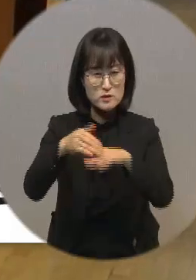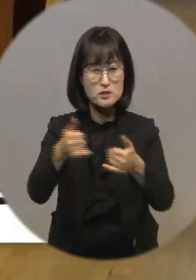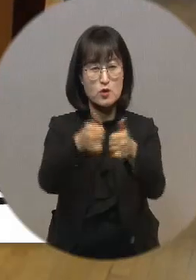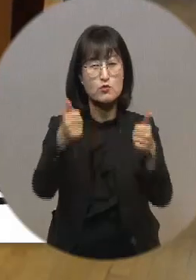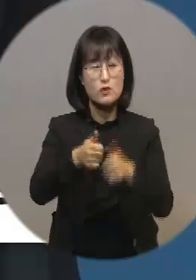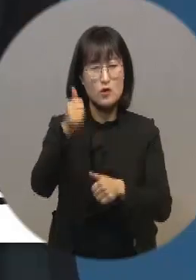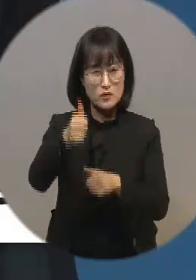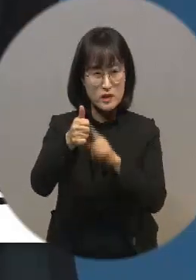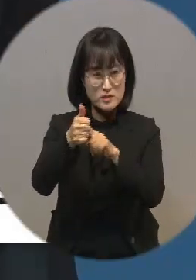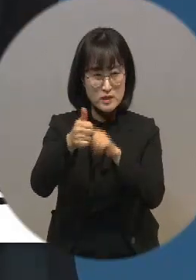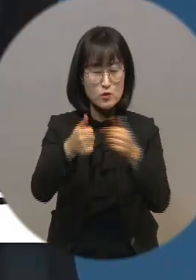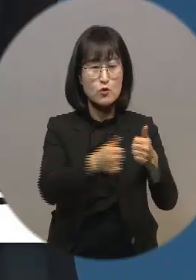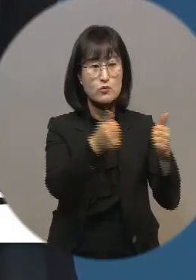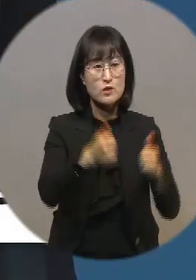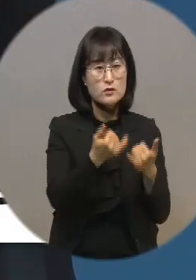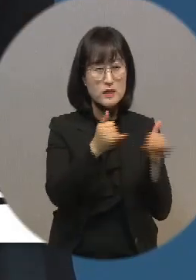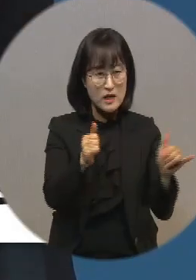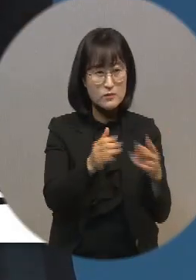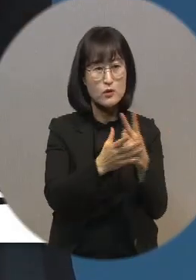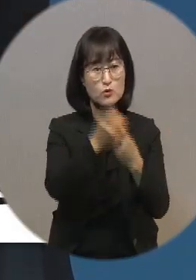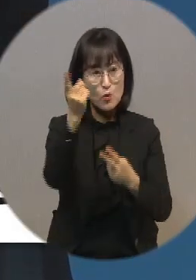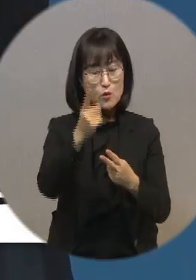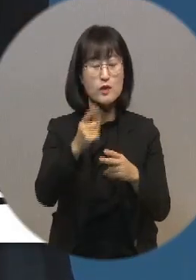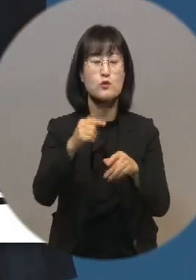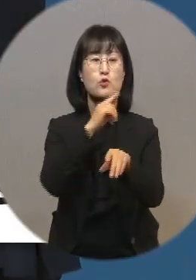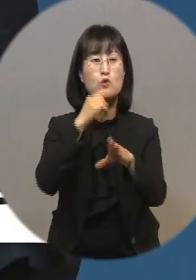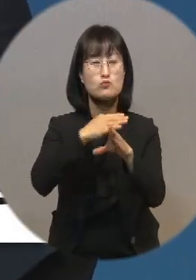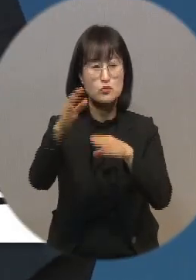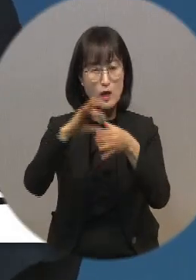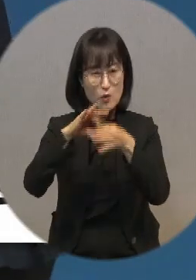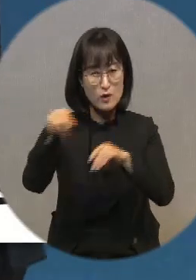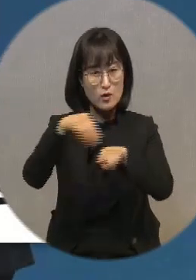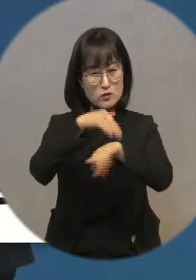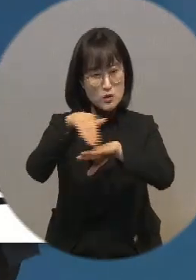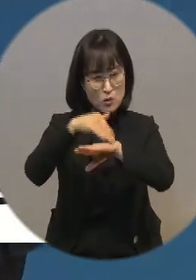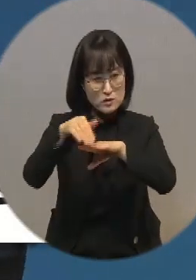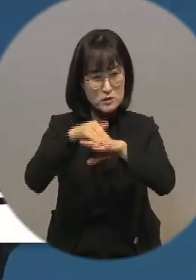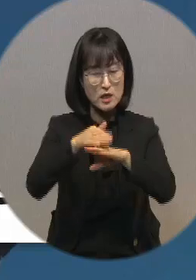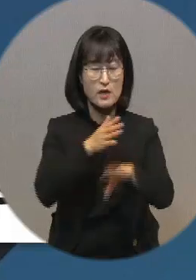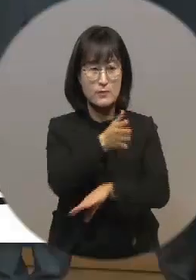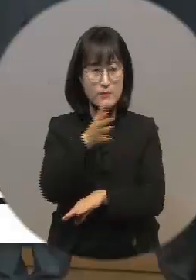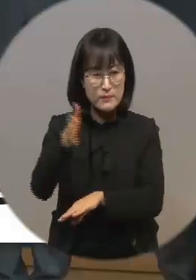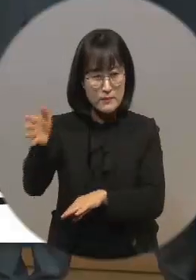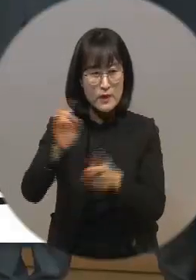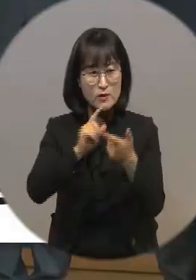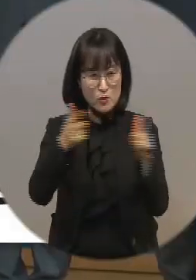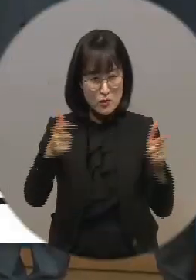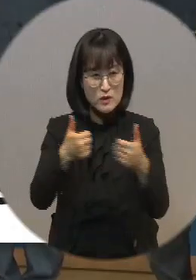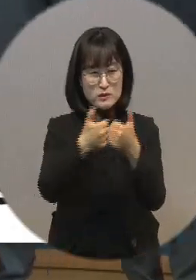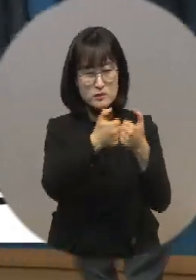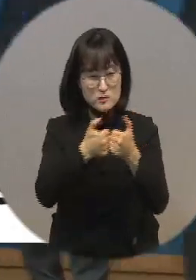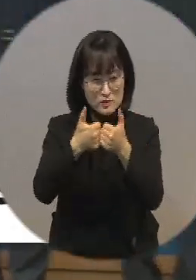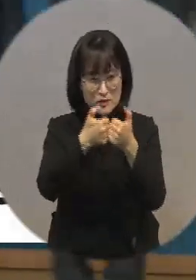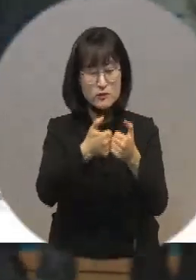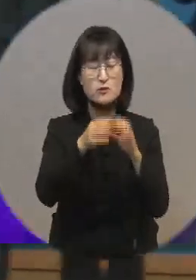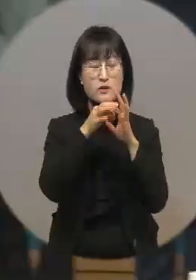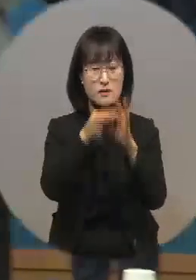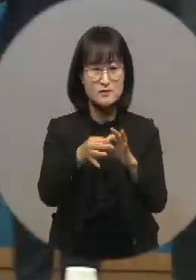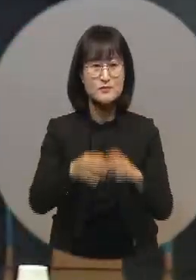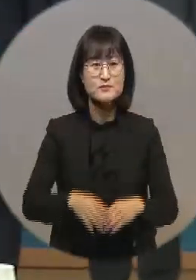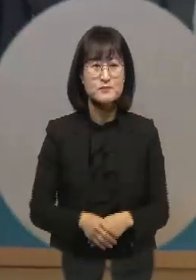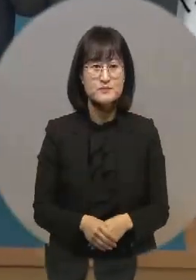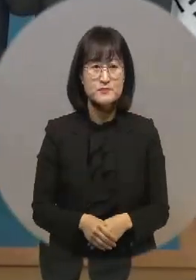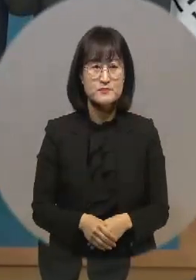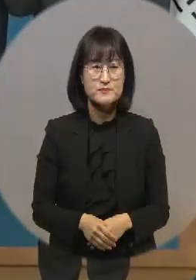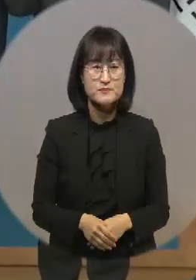위원장과 위원들이 올해 통일 대북정책 방향과 국내외 통일 역량 결집 방안 등 통일부 현안에 대한 토의를